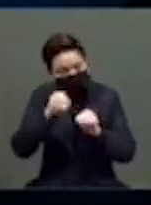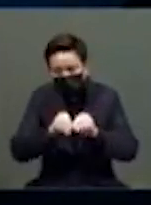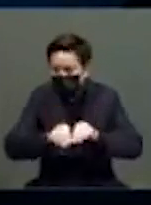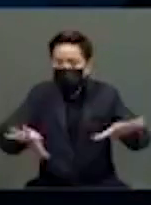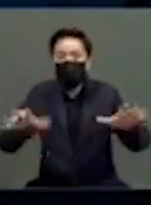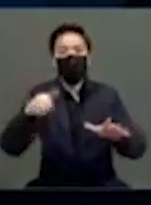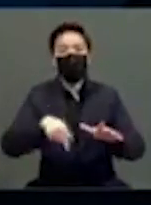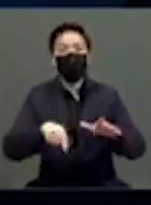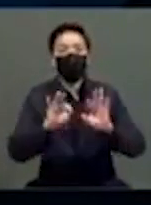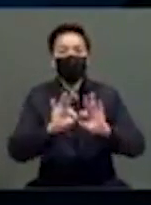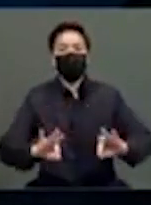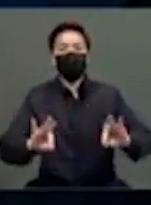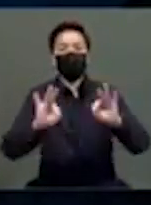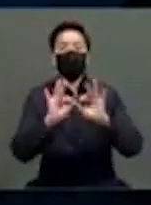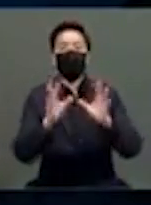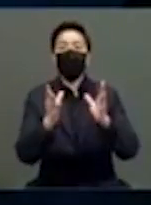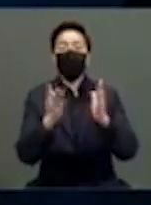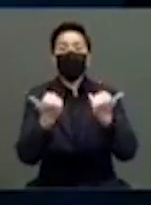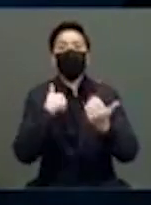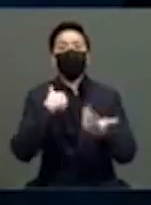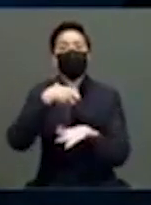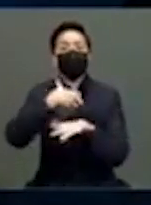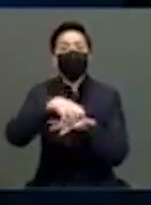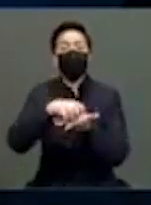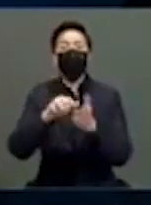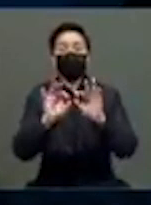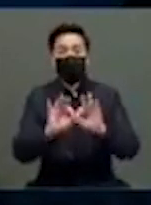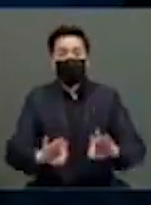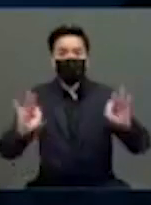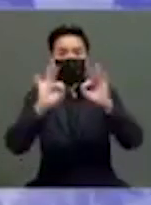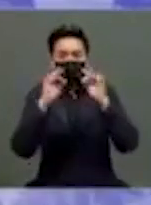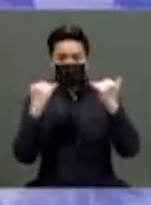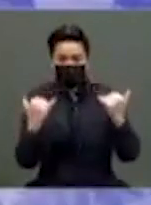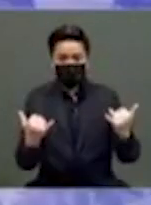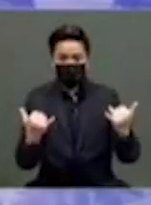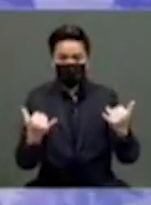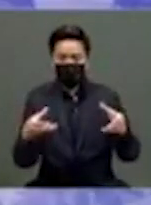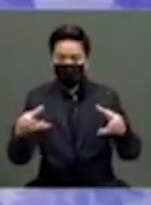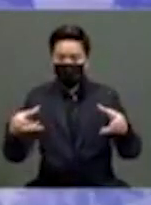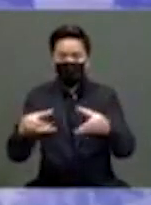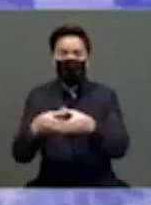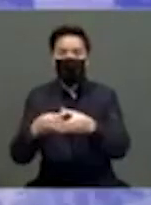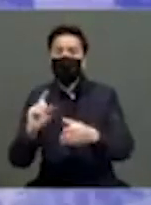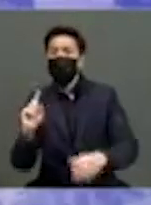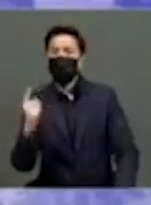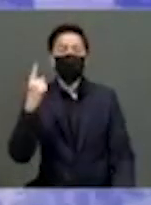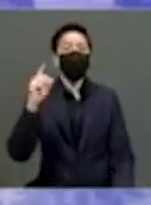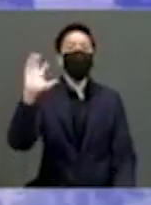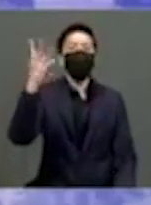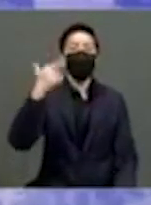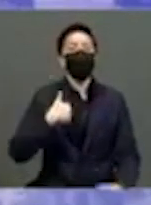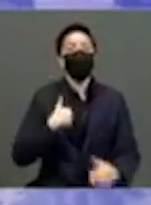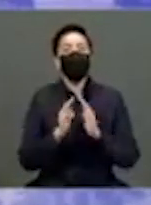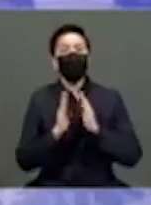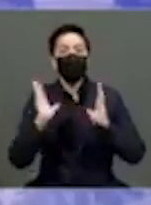ๆนะครับนี่คือสิ่งที่ได้รายงานแล้วที่สำคัญวันนี้ไม่มีเอเซอร์ที่เกิดขึ้นใหม่ครับก็